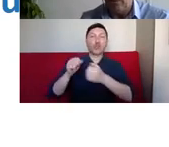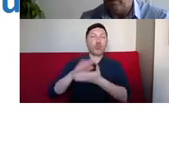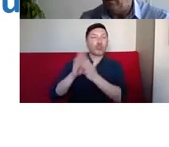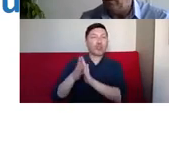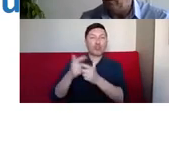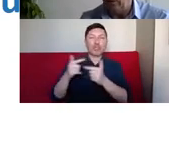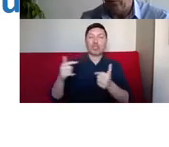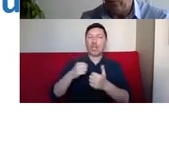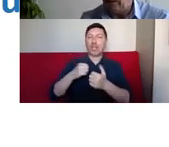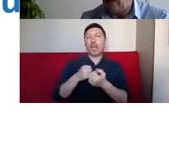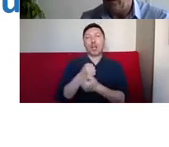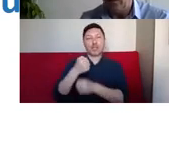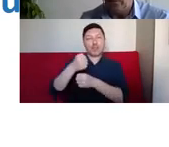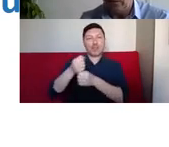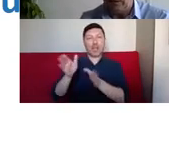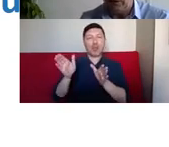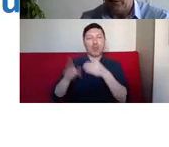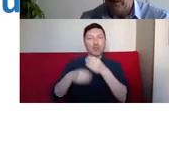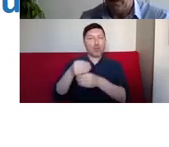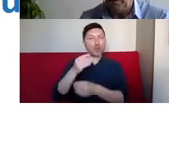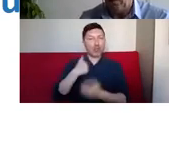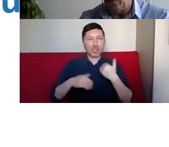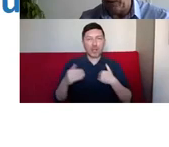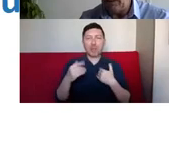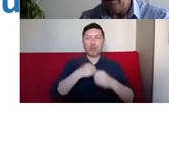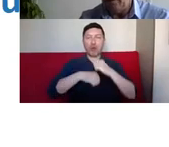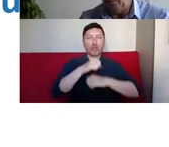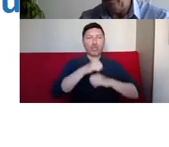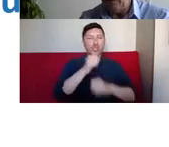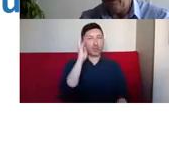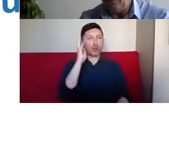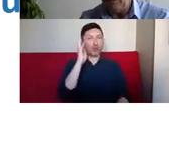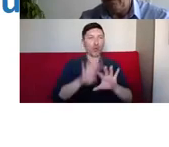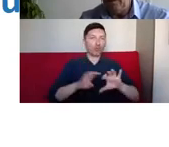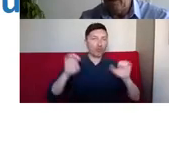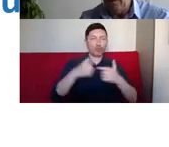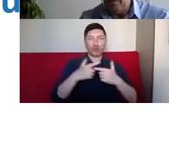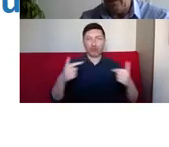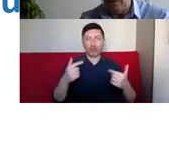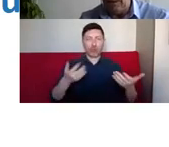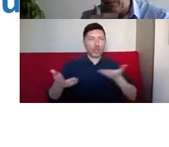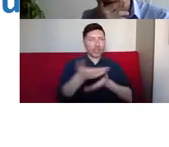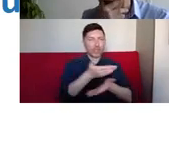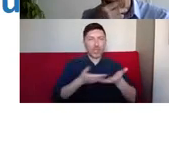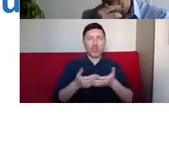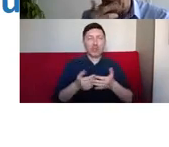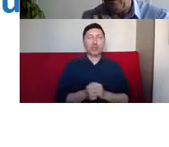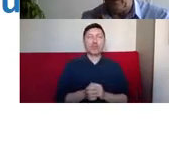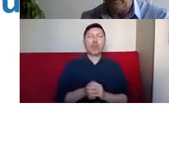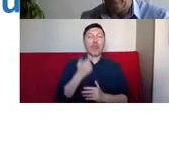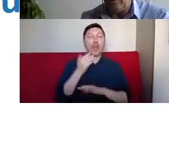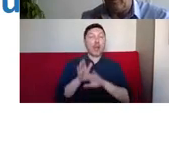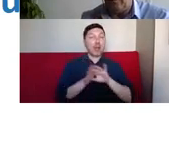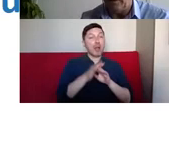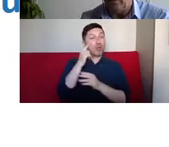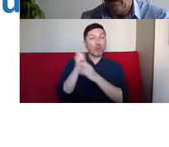peut tourner autour de la discussion et des échanges. Et puis pour l'entreprise, au niveau de la sensibilisation, nous avons des expositions qui peuvent se mettre en place,